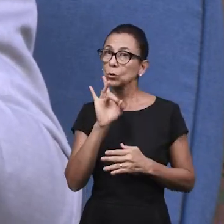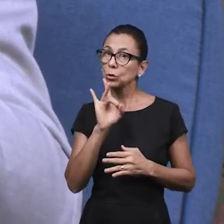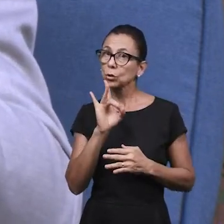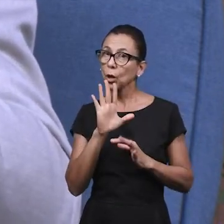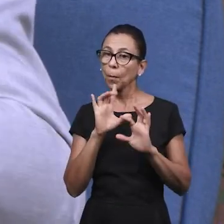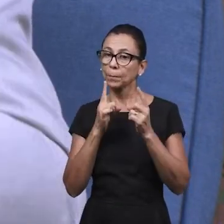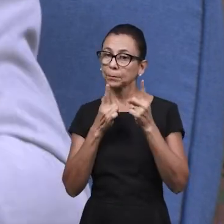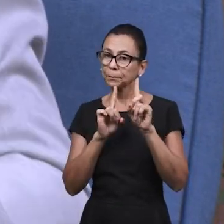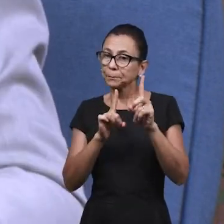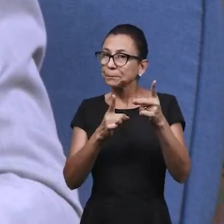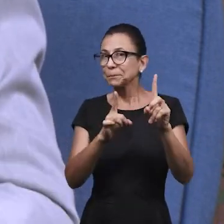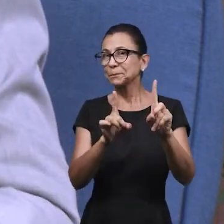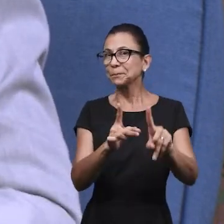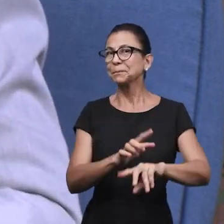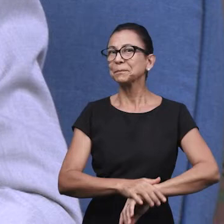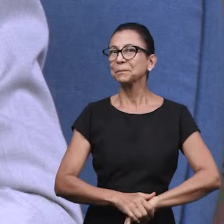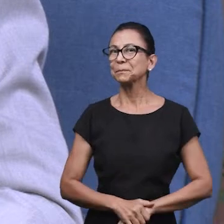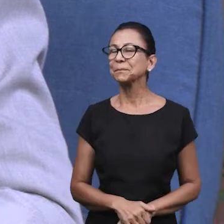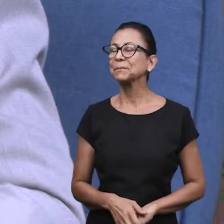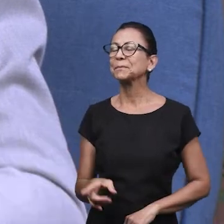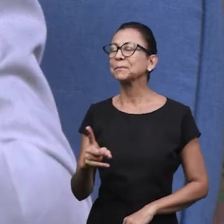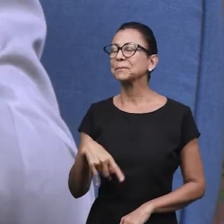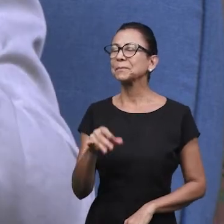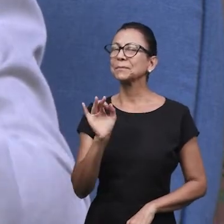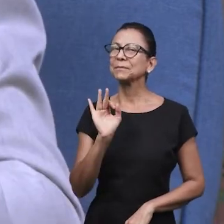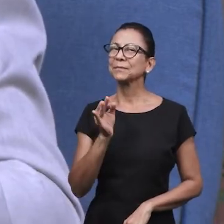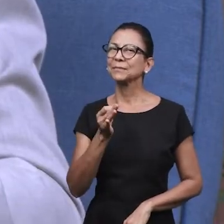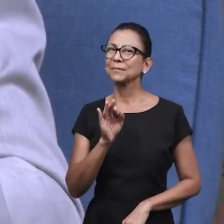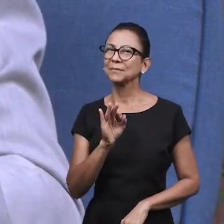ses disciples. Pour cela,